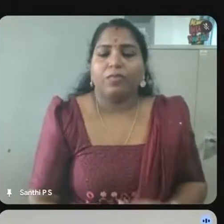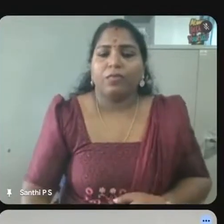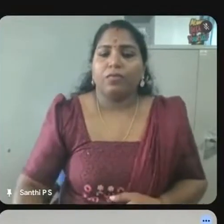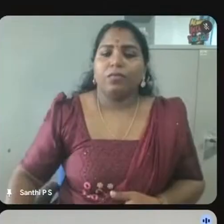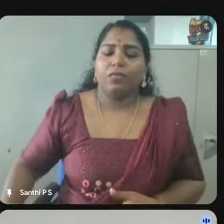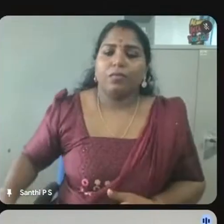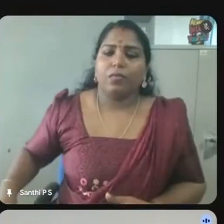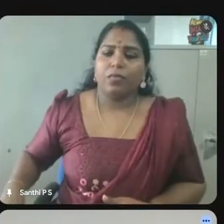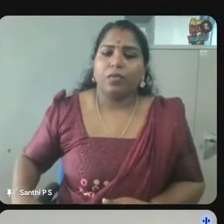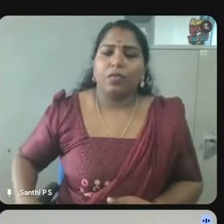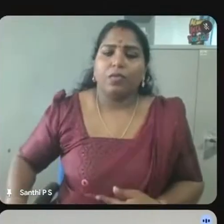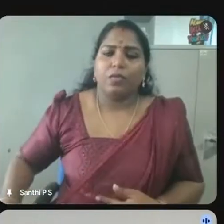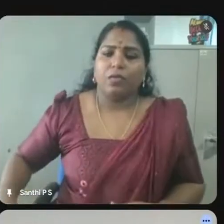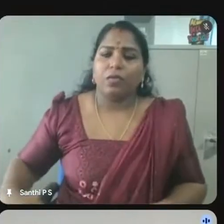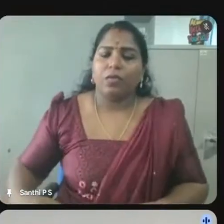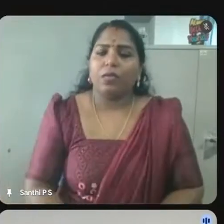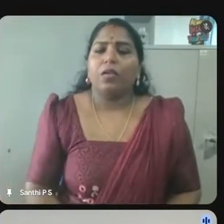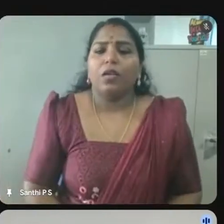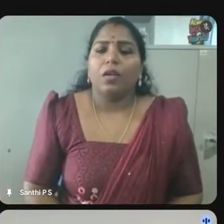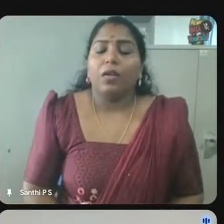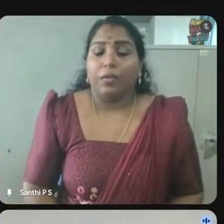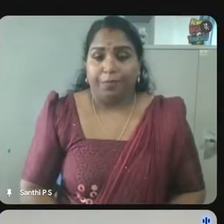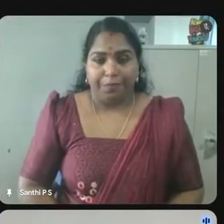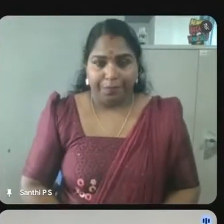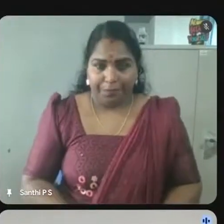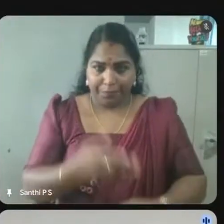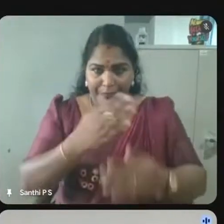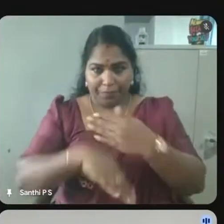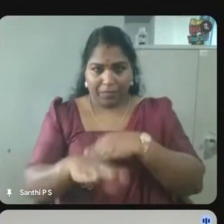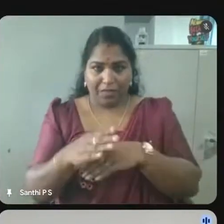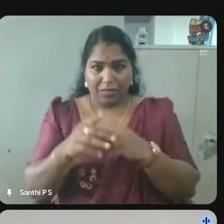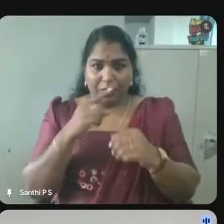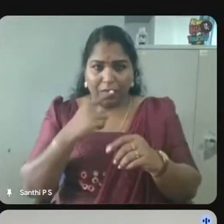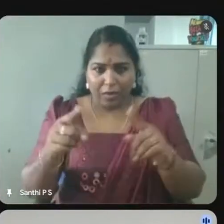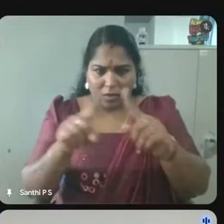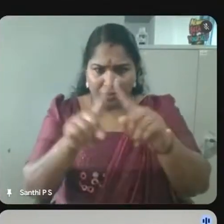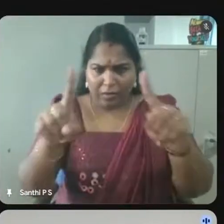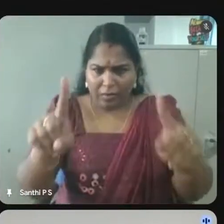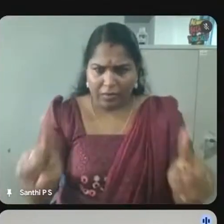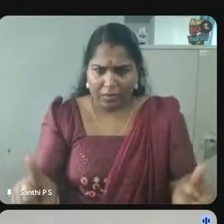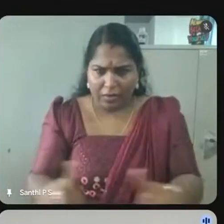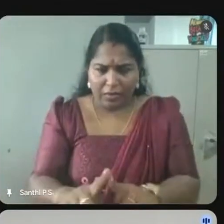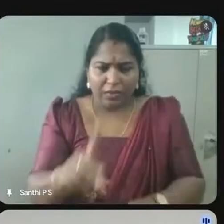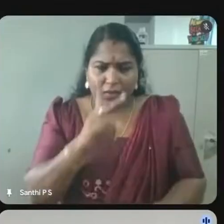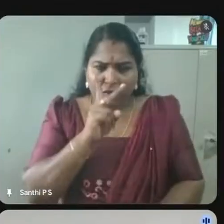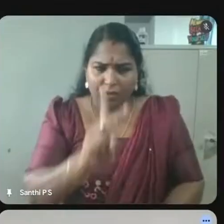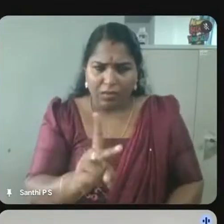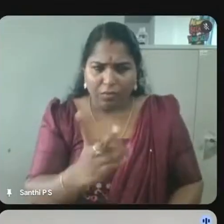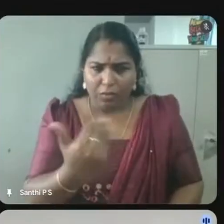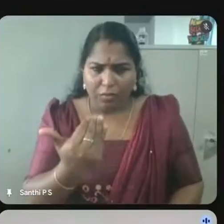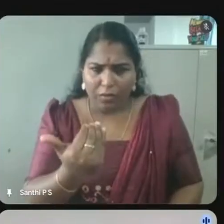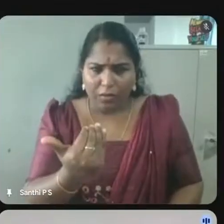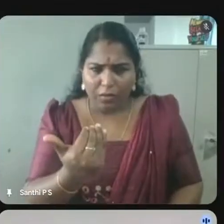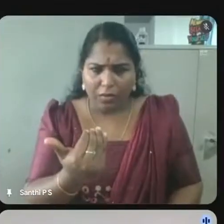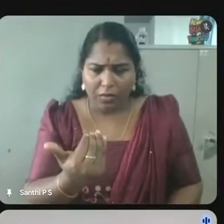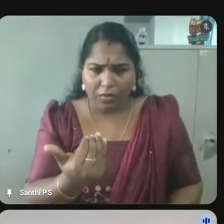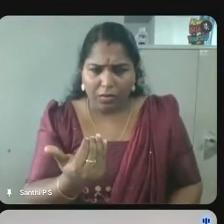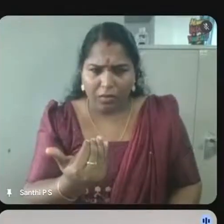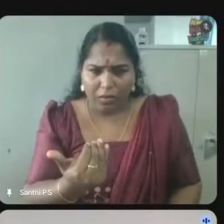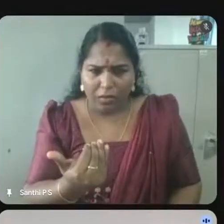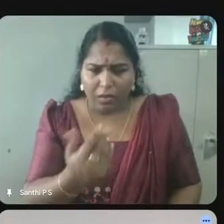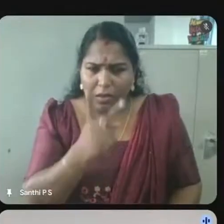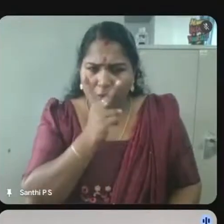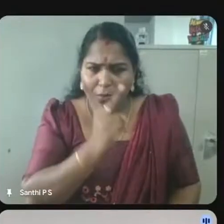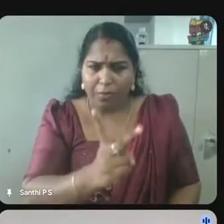അത് കാണുന്നില്ല അല്ലേ? ഇറ്റ്സ് ഓക്കെ. ഓക്കെ, അപ്പൊ ഈ ചാർട്ട് നിങ്ങൾക്ക് എല്ലാവർക്കും കാണാമെന്ന് വിചാരിക്കുന്നു. താഴെ കൊടുത്തിട്ടുള്ള ലോ വിഷൻ വേഴ്സസ് ലീഗലി